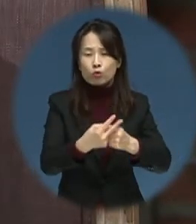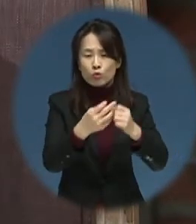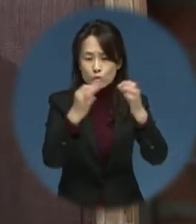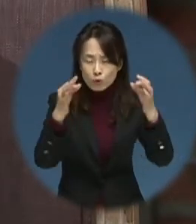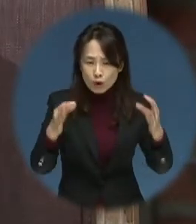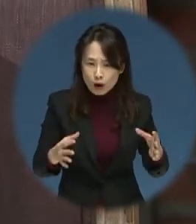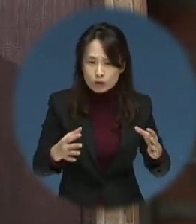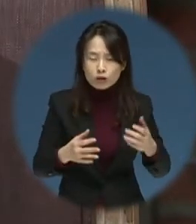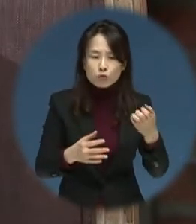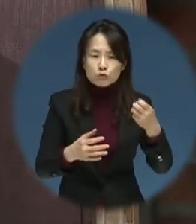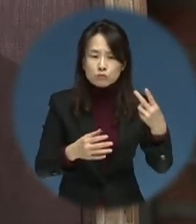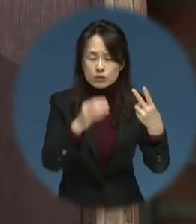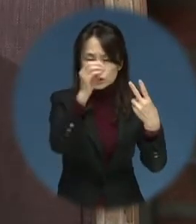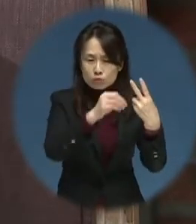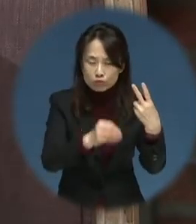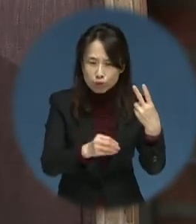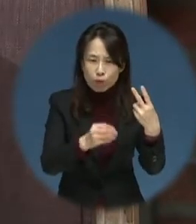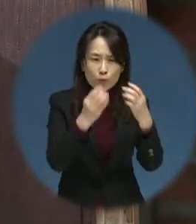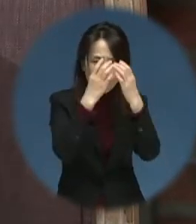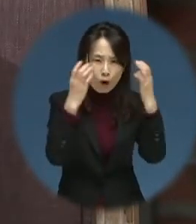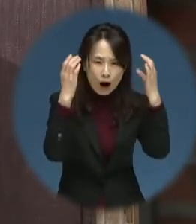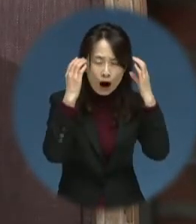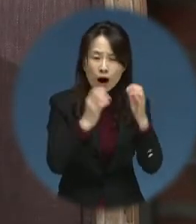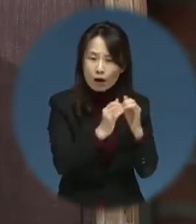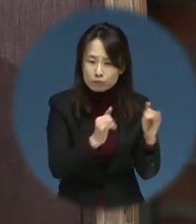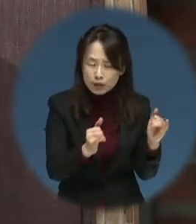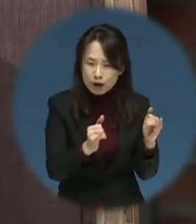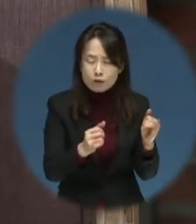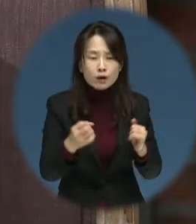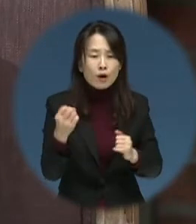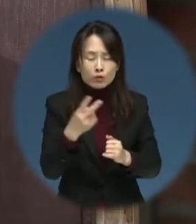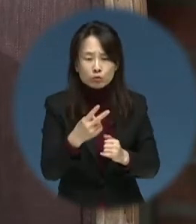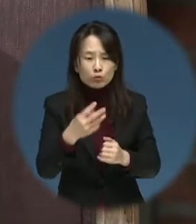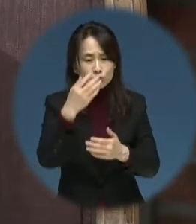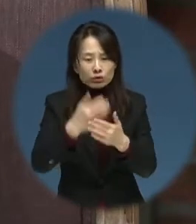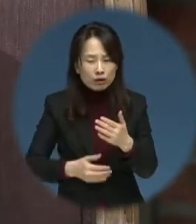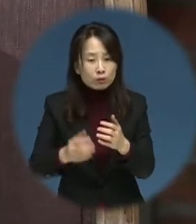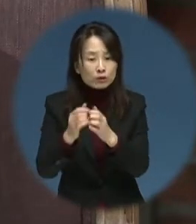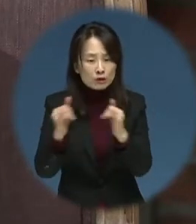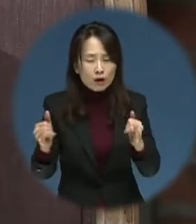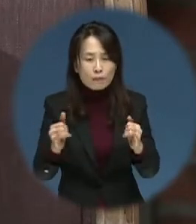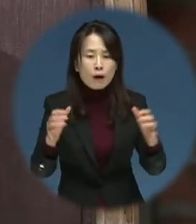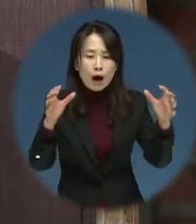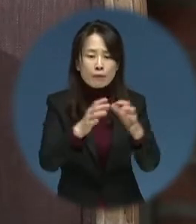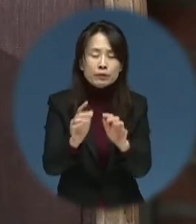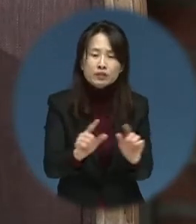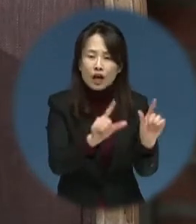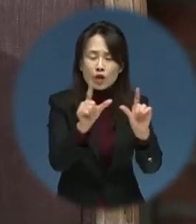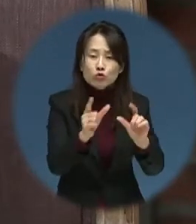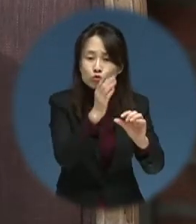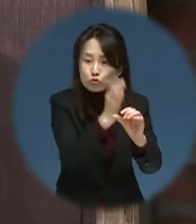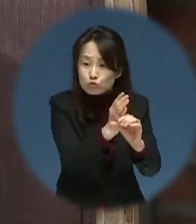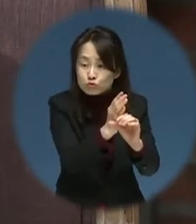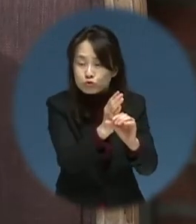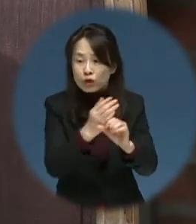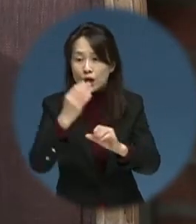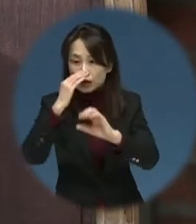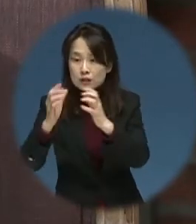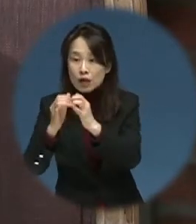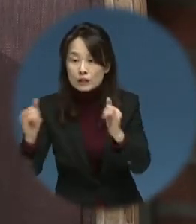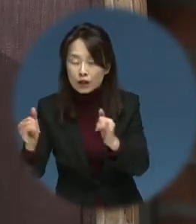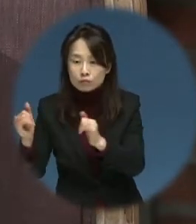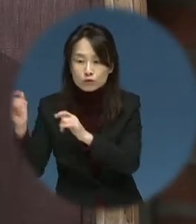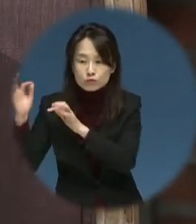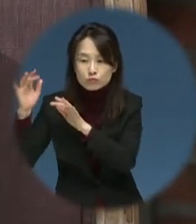아랍인과 8%의 초착 유대인들이 평화롭게 공존해 왔는데 유럽에서 대규모의 이주가 시작되면서